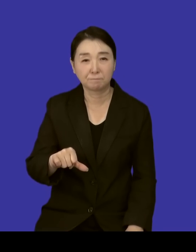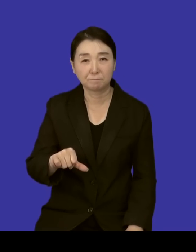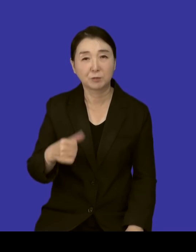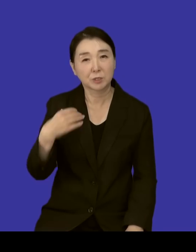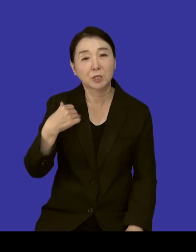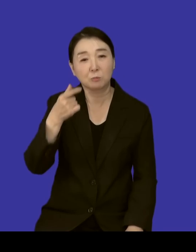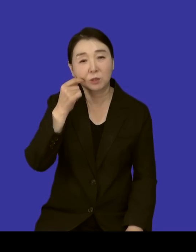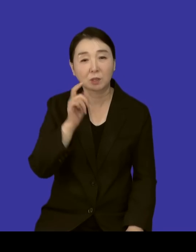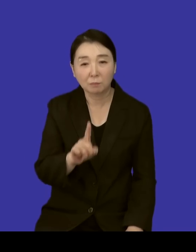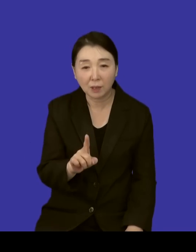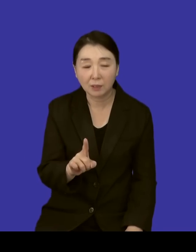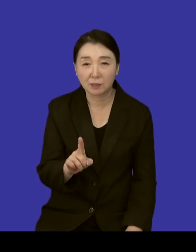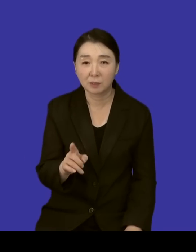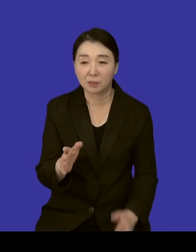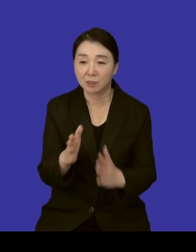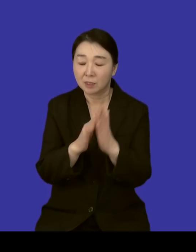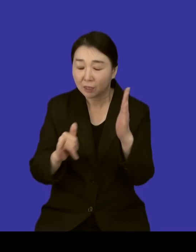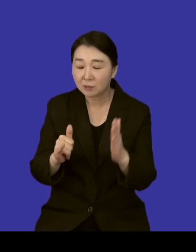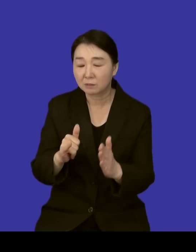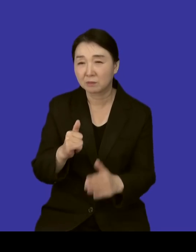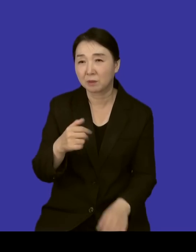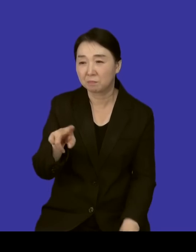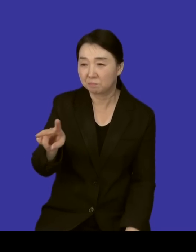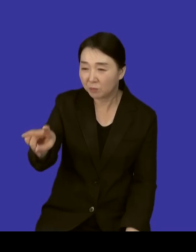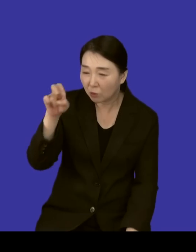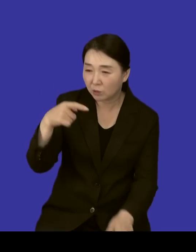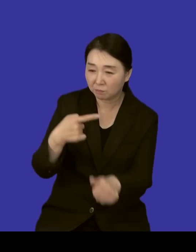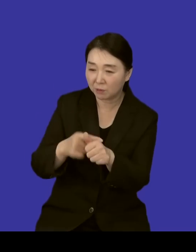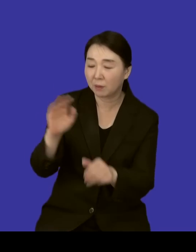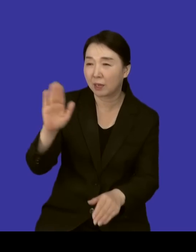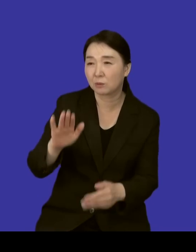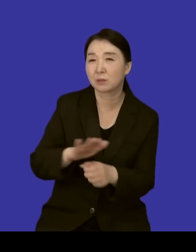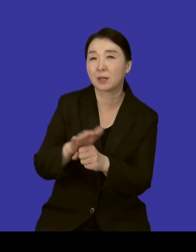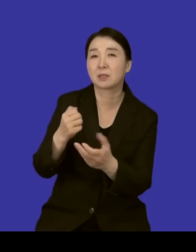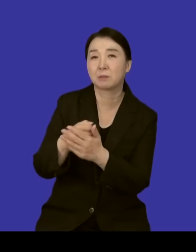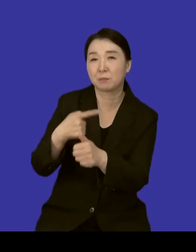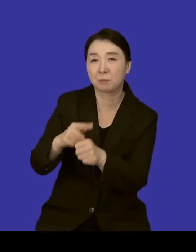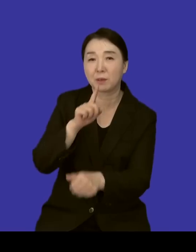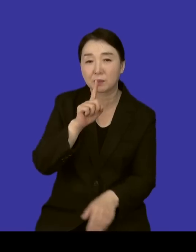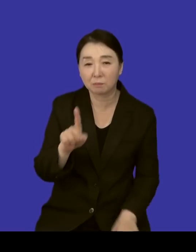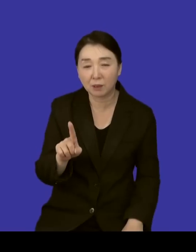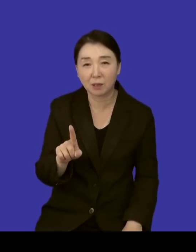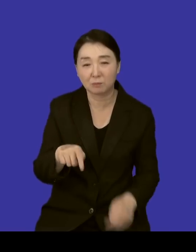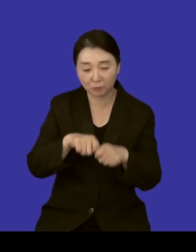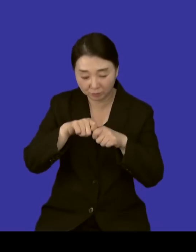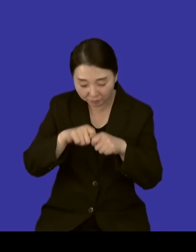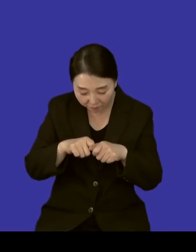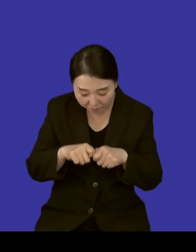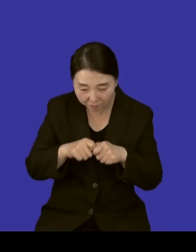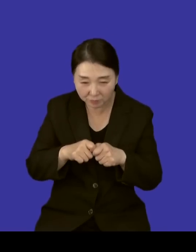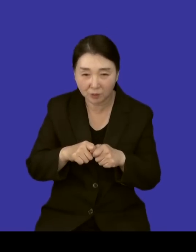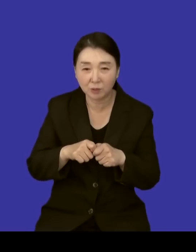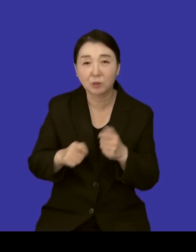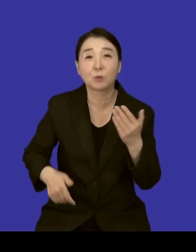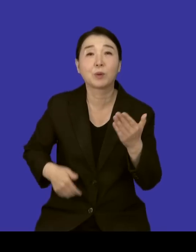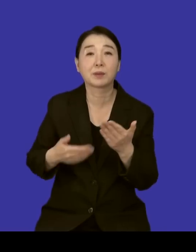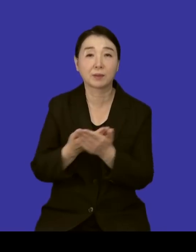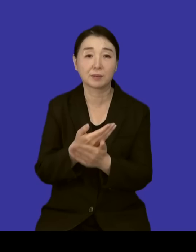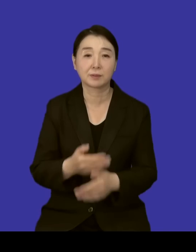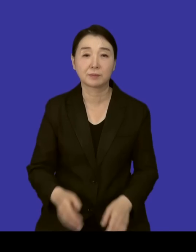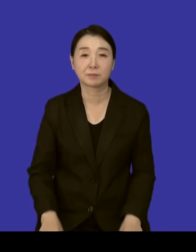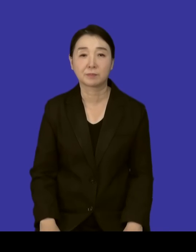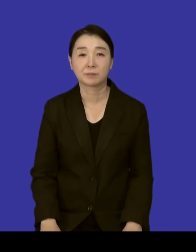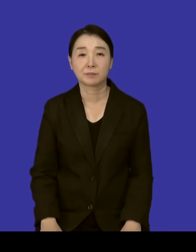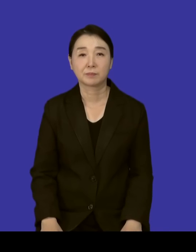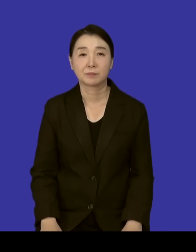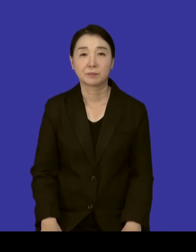식구들한테는 미워서 비판한 거 아니고 사랑해서 비판했다고. 다 철저하게 구체적으로 이렇게 회개를 하고 예.